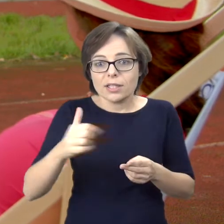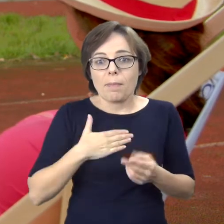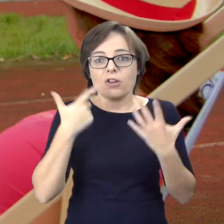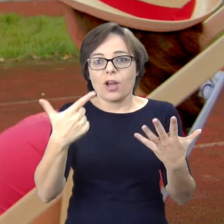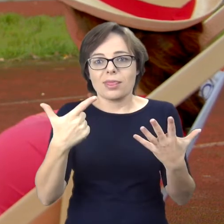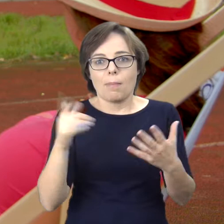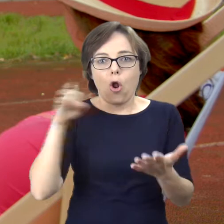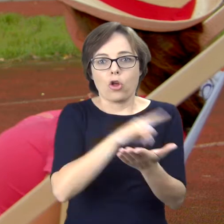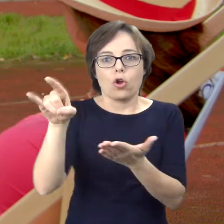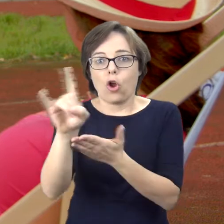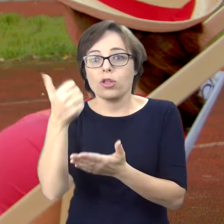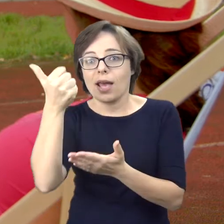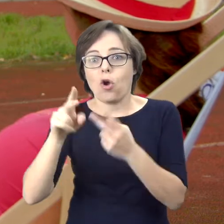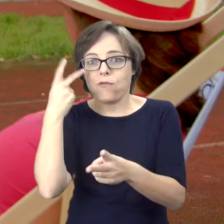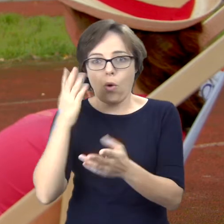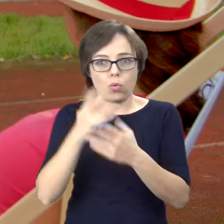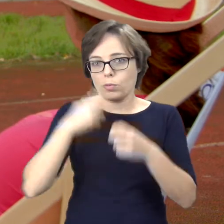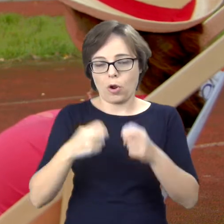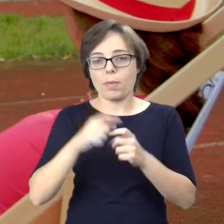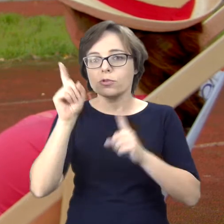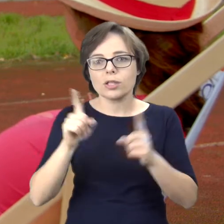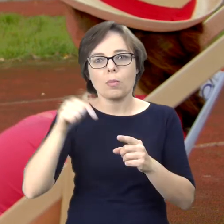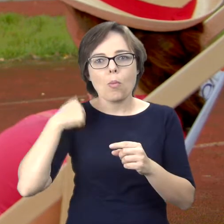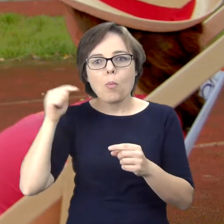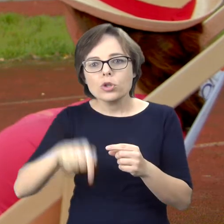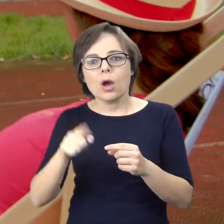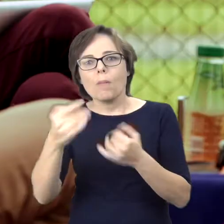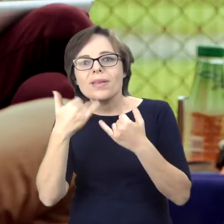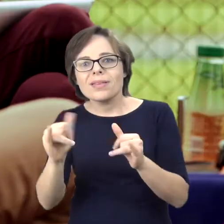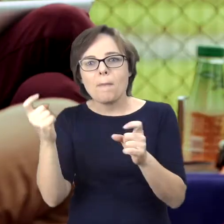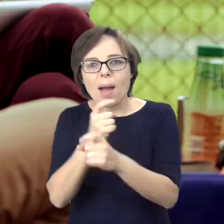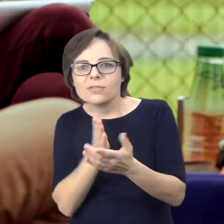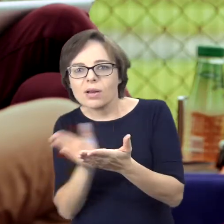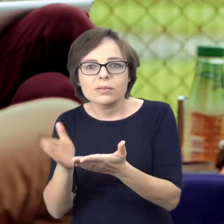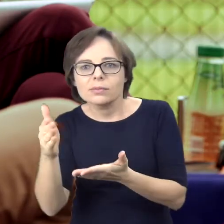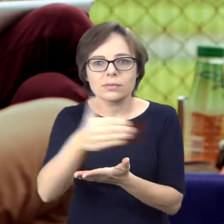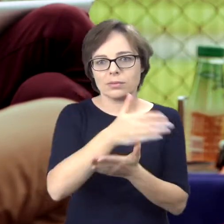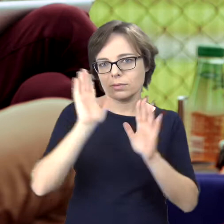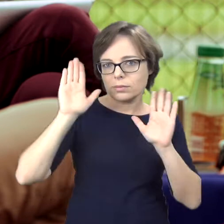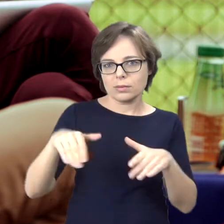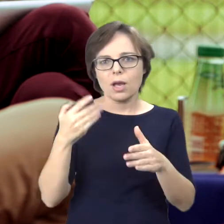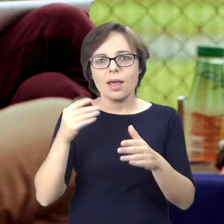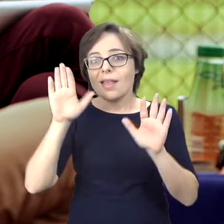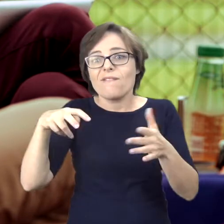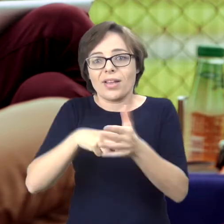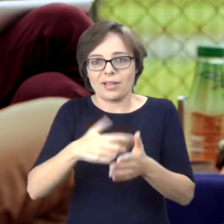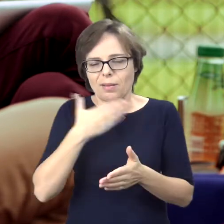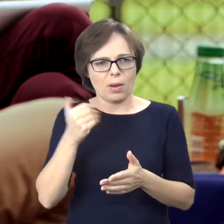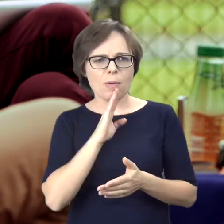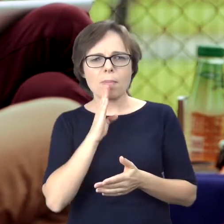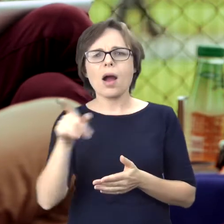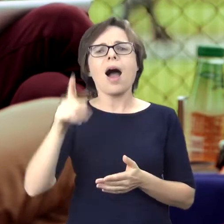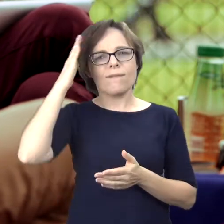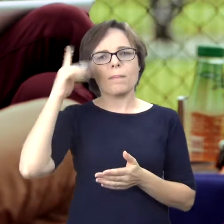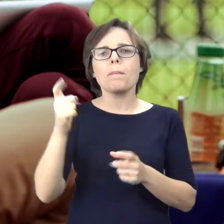hardkorowe akcje właśnie z przelotami przez jakieś dziwne kraje, do których nie miałem wiz, w Afryce, nie wiem, co to było, pamiętam ten kraj, Wybrzeże Kości